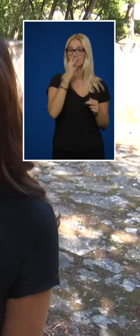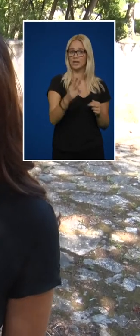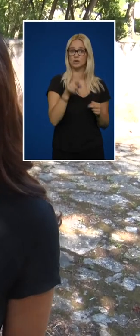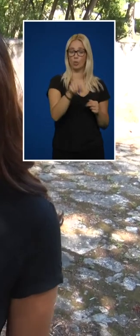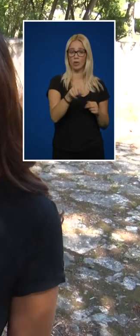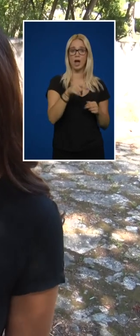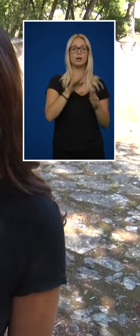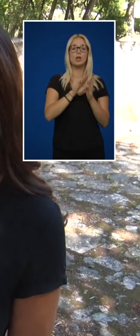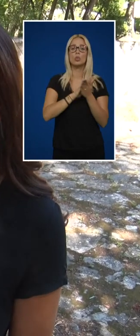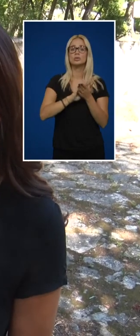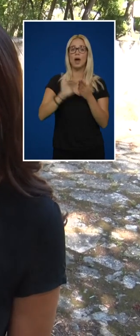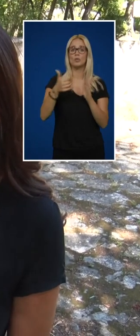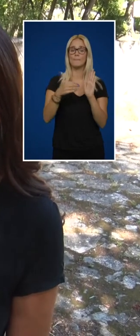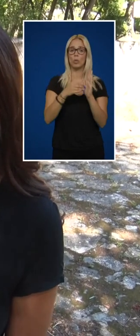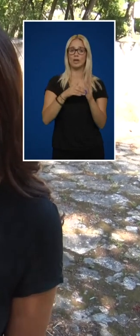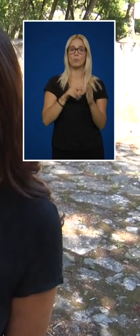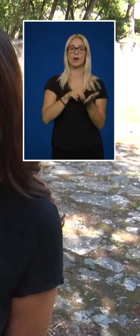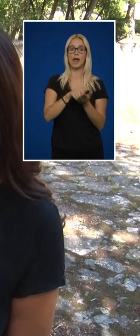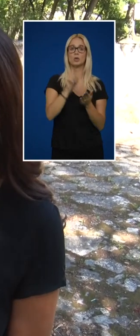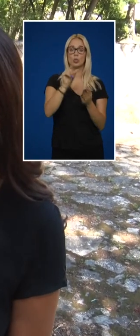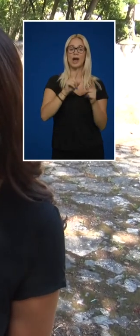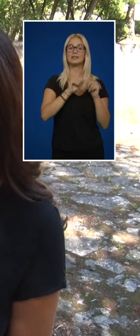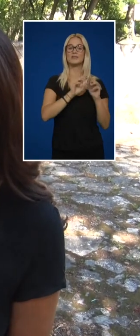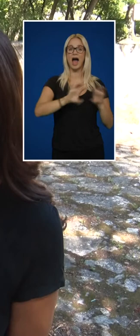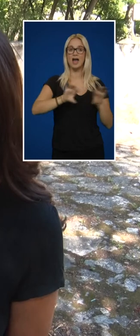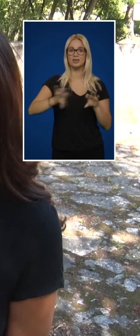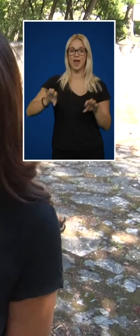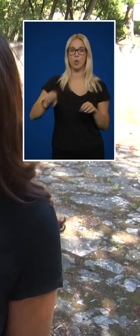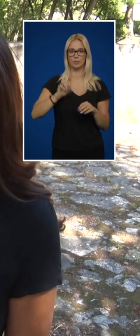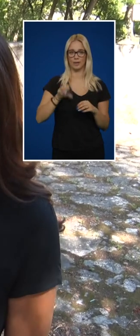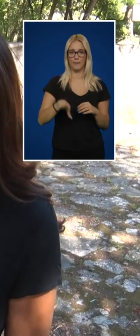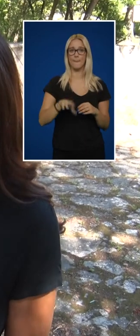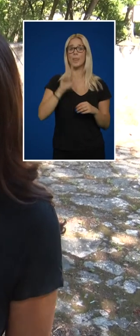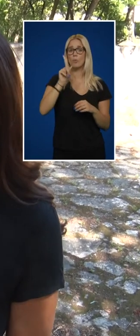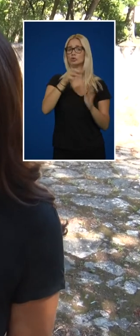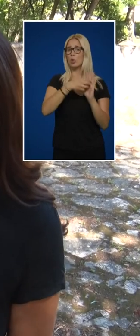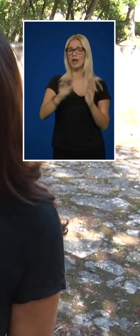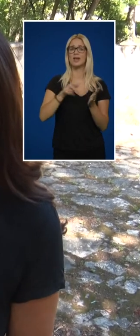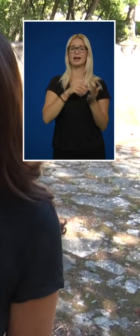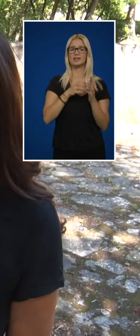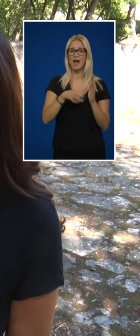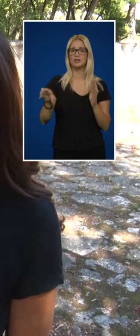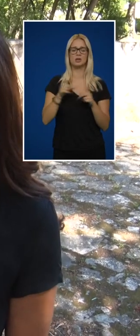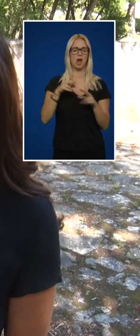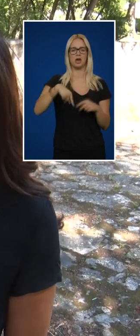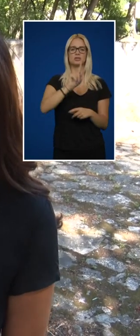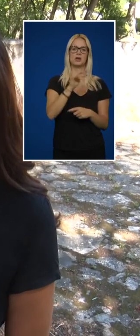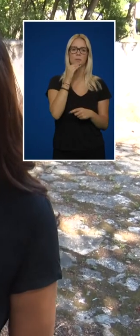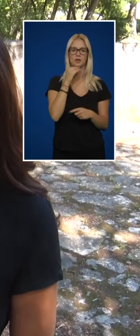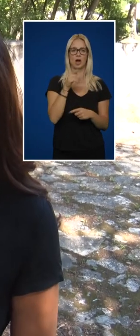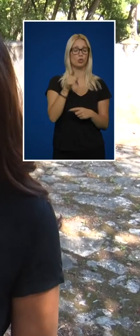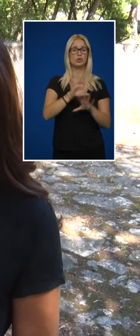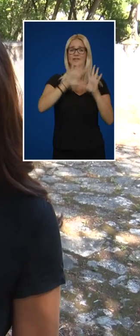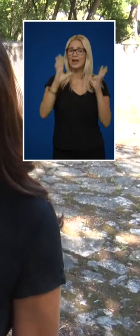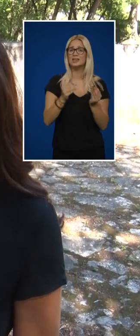A sad, da li mi to želimo sebi i našim bližnjima, ne želimo. Vizavid toga jednostavno je